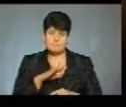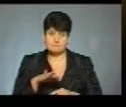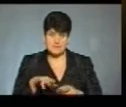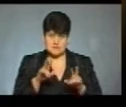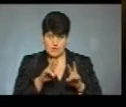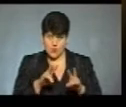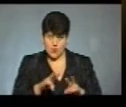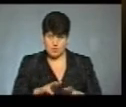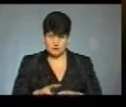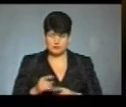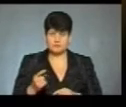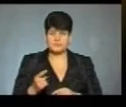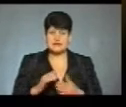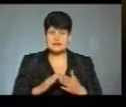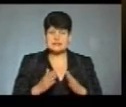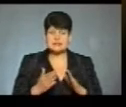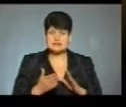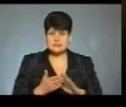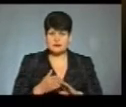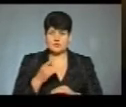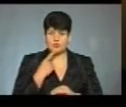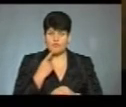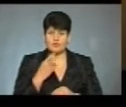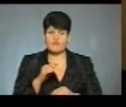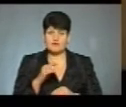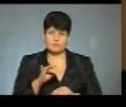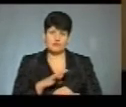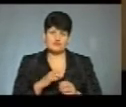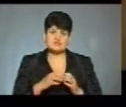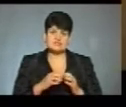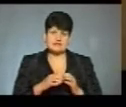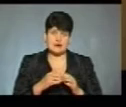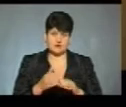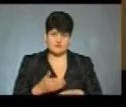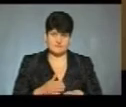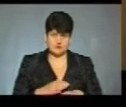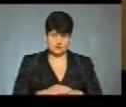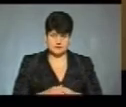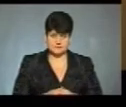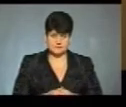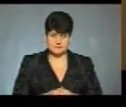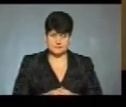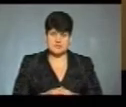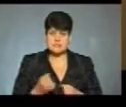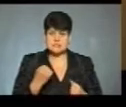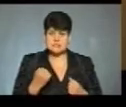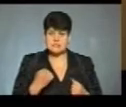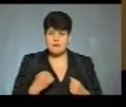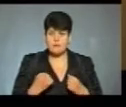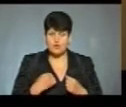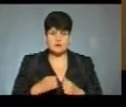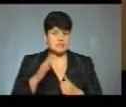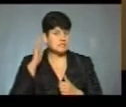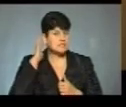первинного, стан, наскільки стверджують, вчора був середньої степені важкості, забої